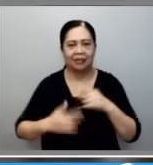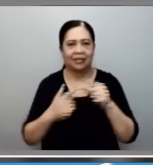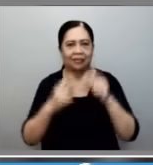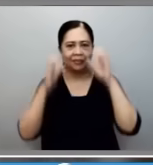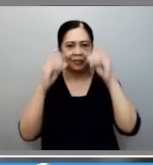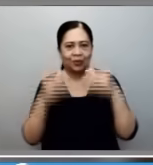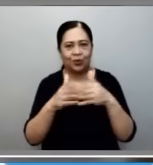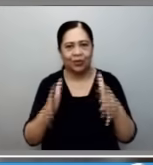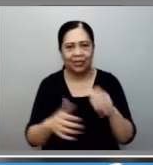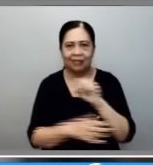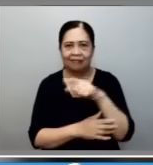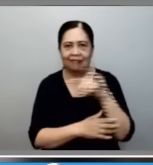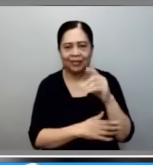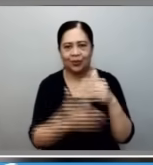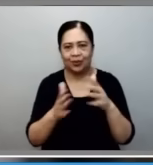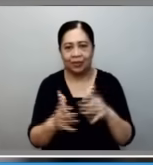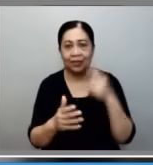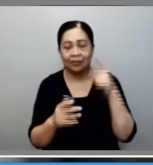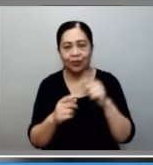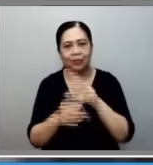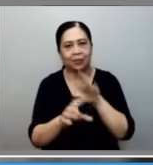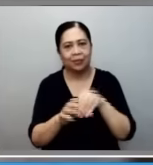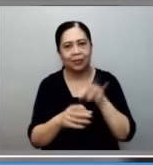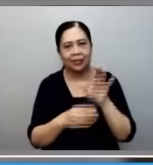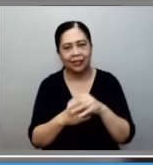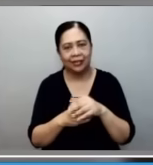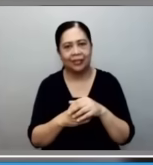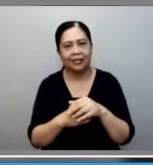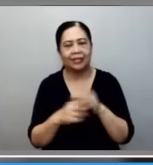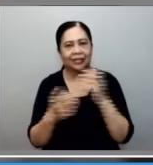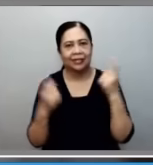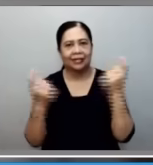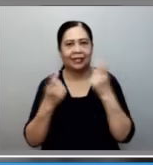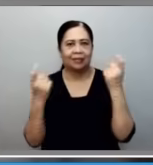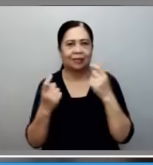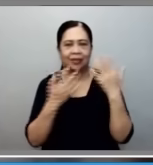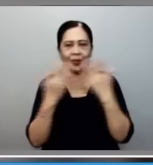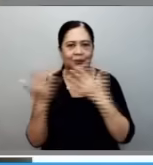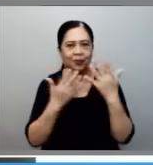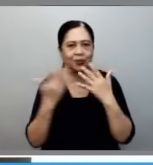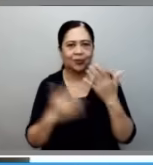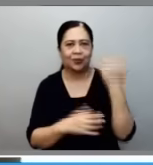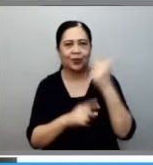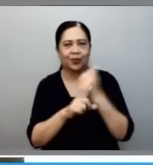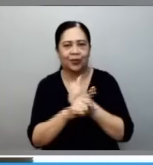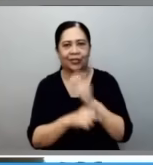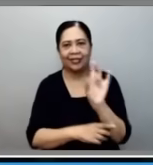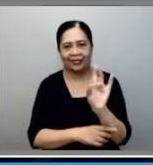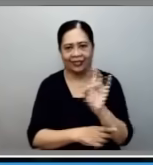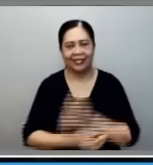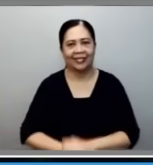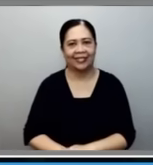ng paaralan. Yan ay bilang parte ng kanyang extended celebration ng birthday niya noong August